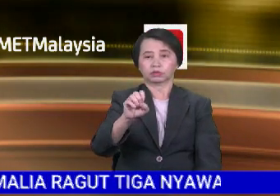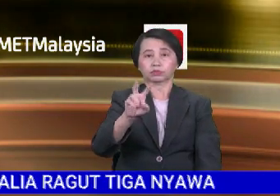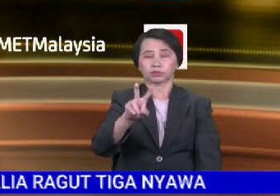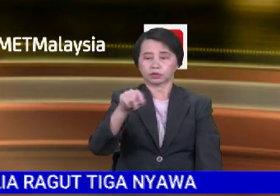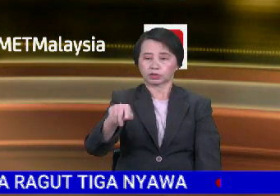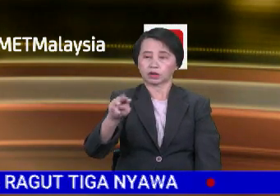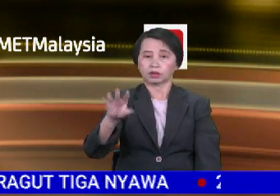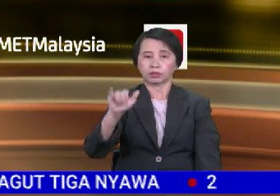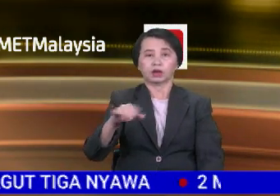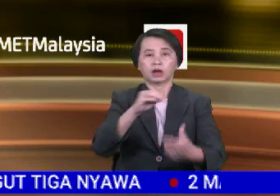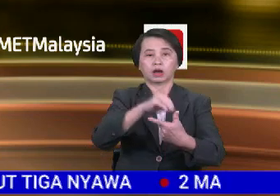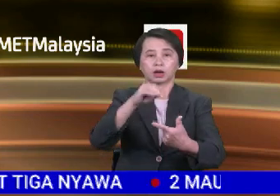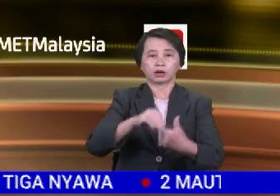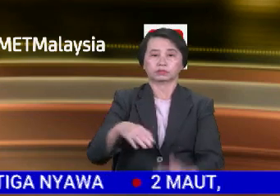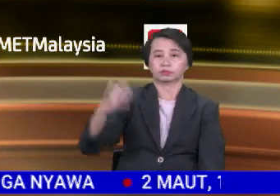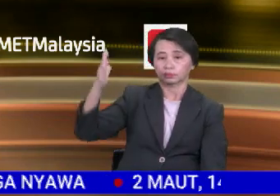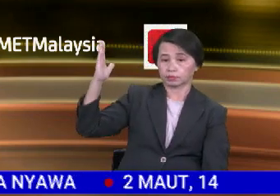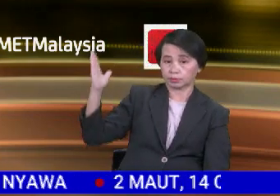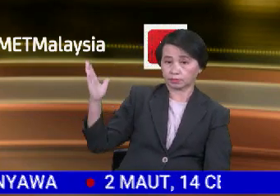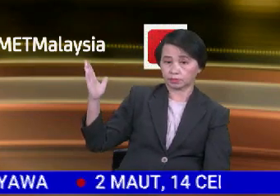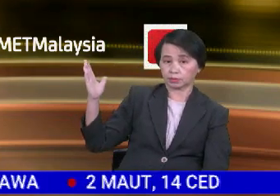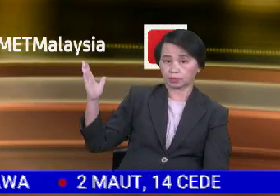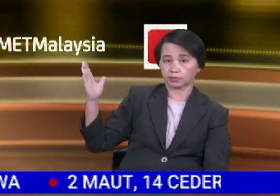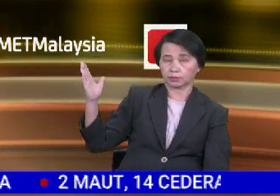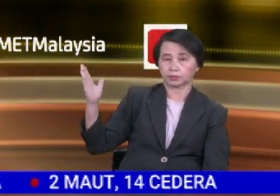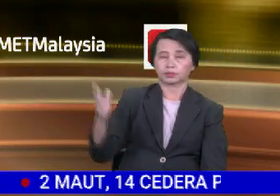www.met.gov.my ataupun boleh terus ke laman media sosial